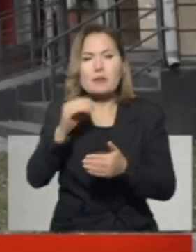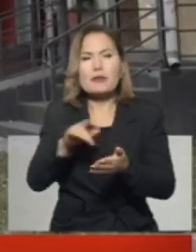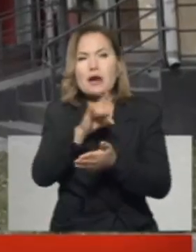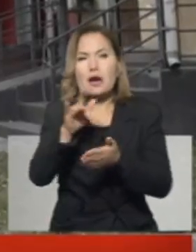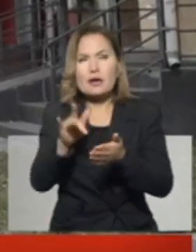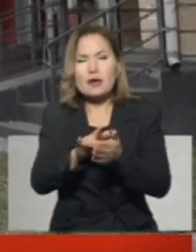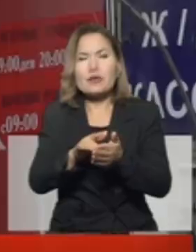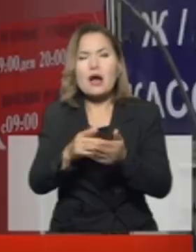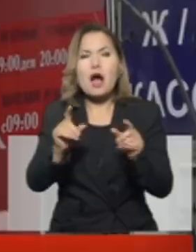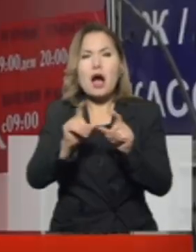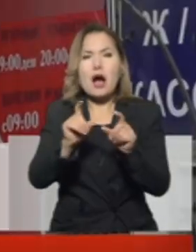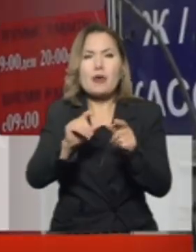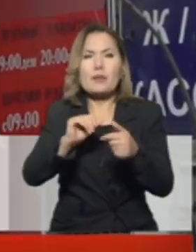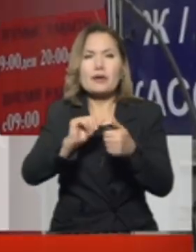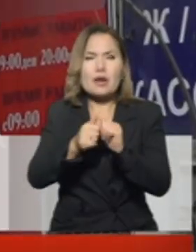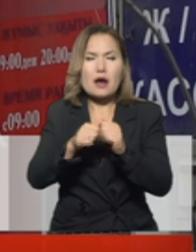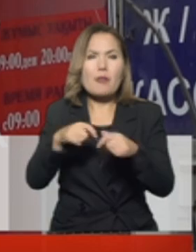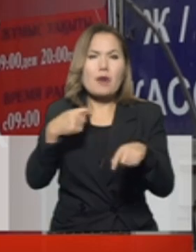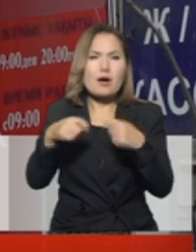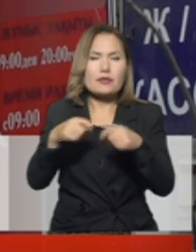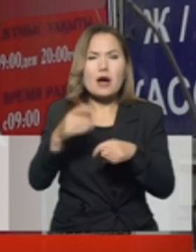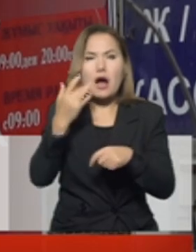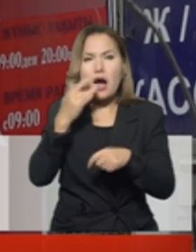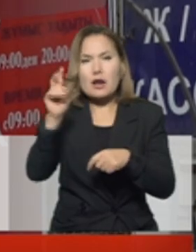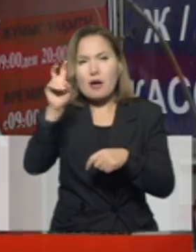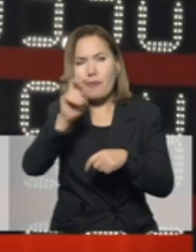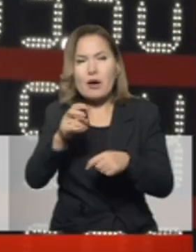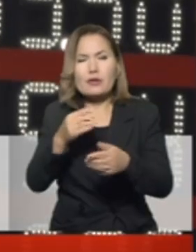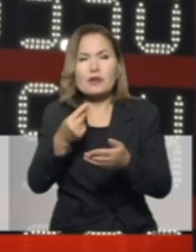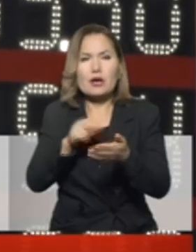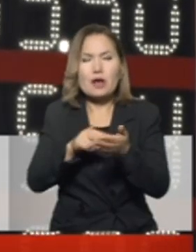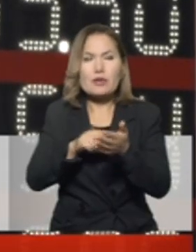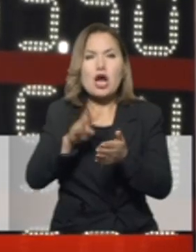Алматы қаласындағы ақша айырбастау пункттерінде ақш валютасы